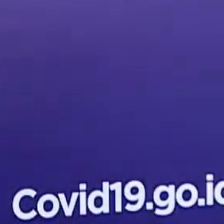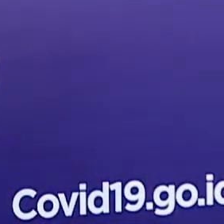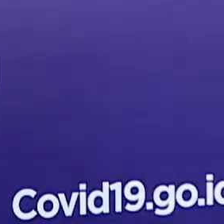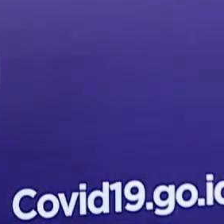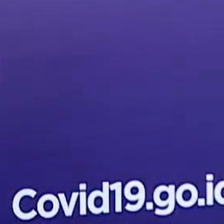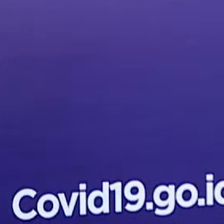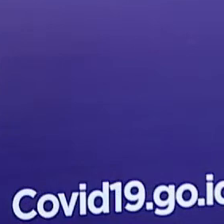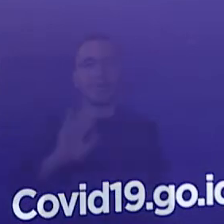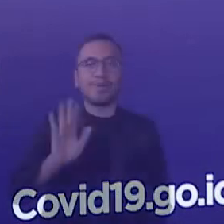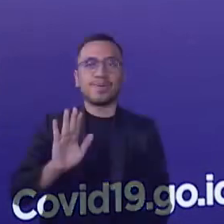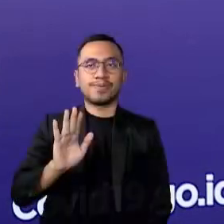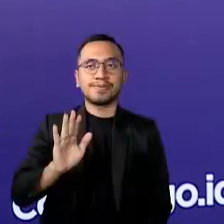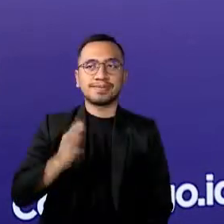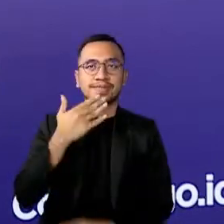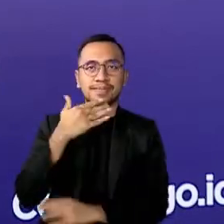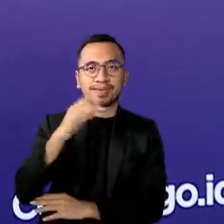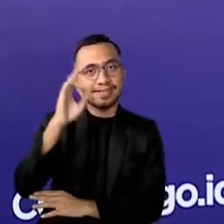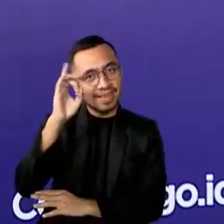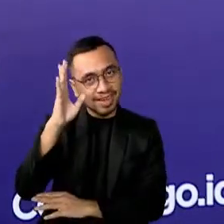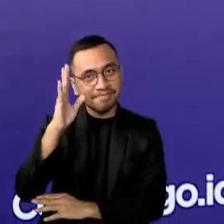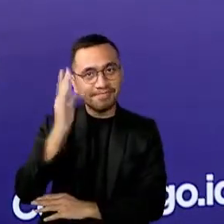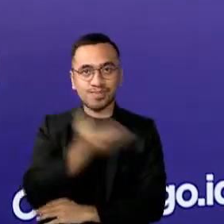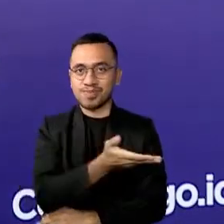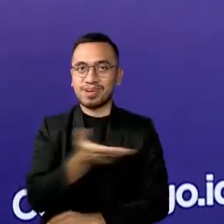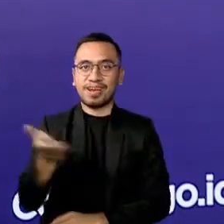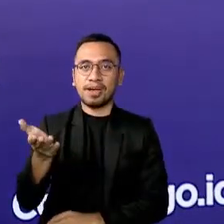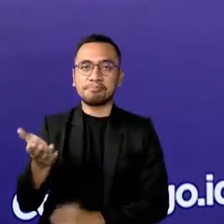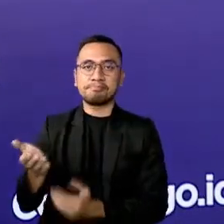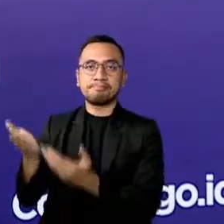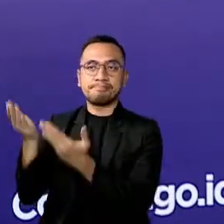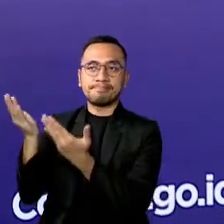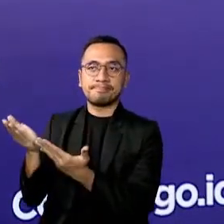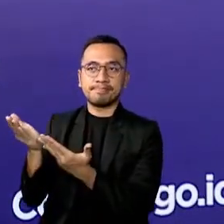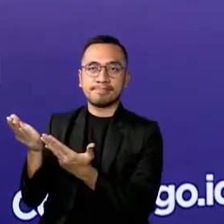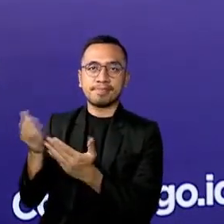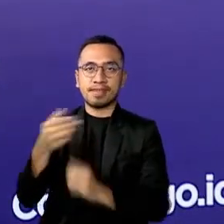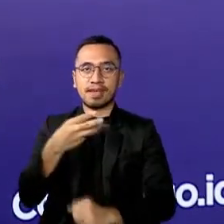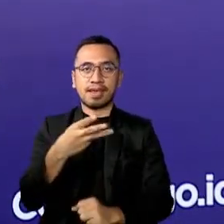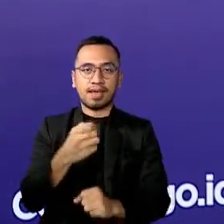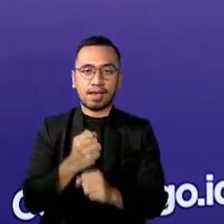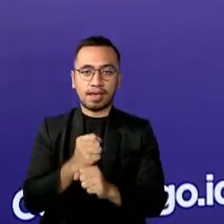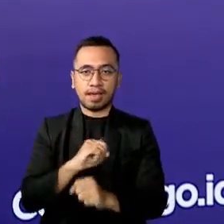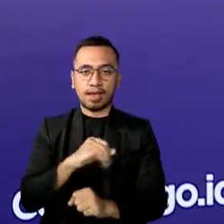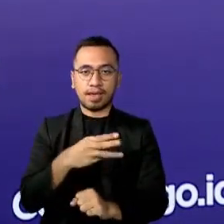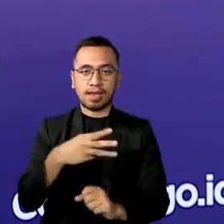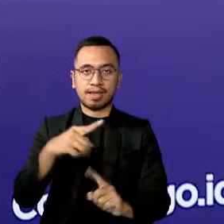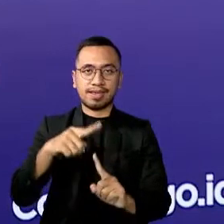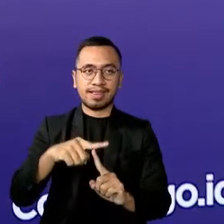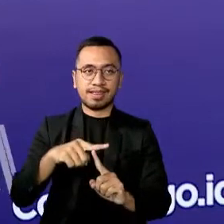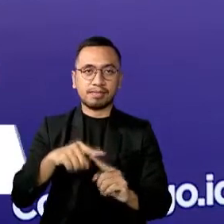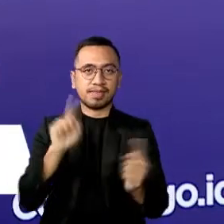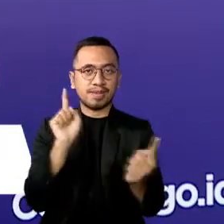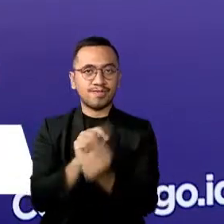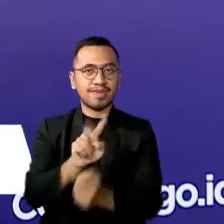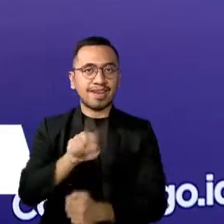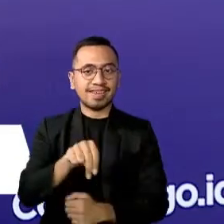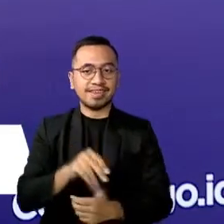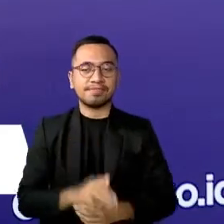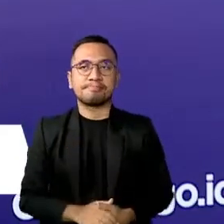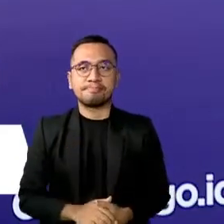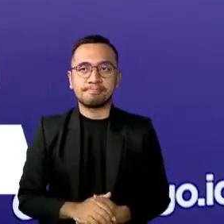halo selamat siang sobat tangguh senang sekali saya edit Hapsari dapat hadir menemani anda kembali hari ini